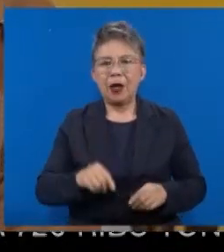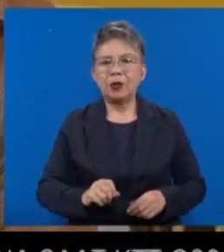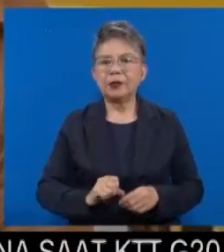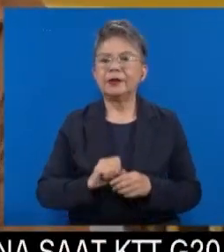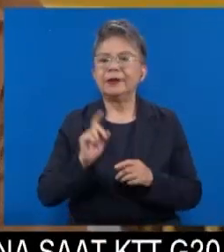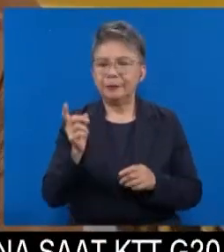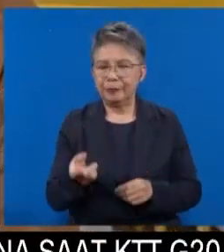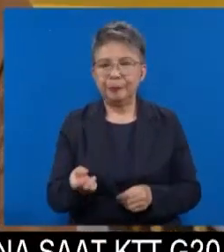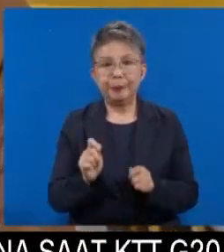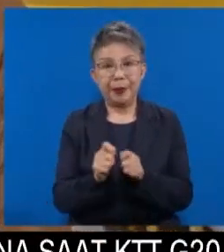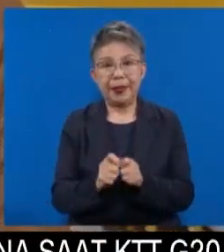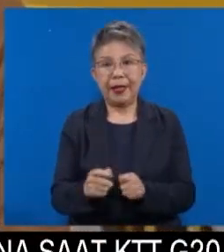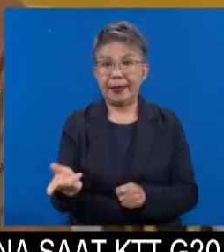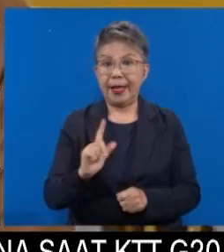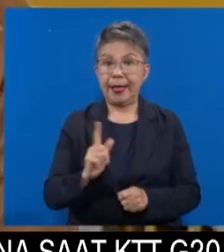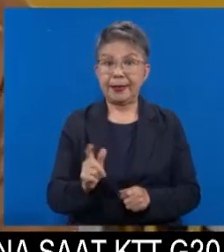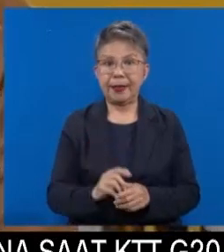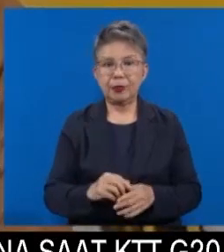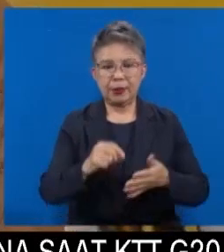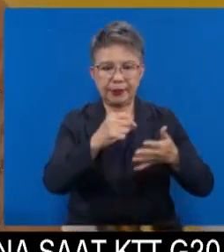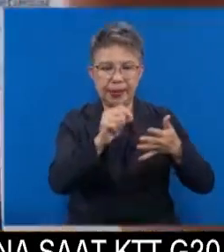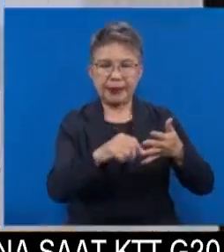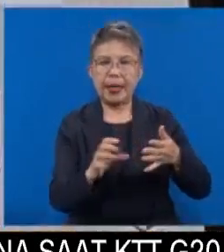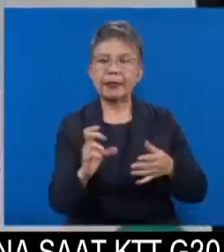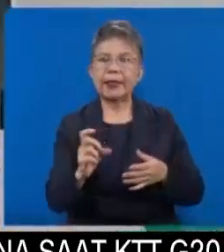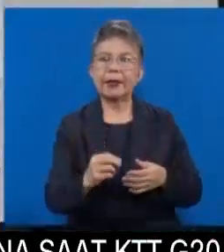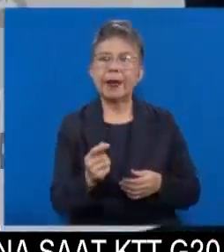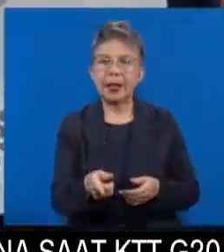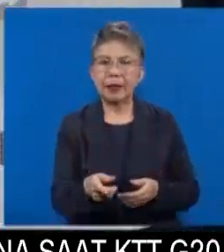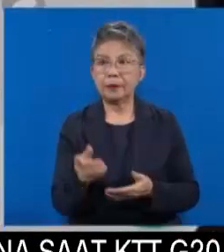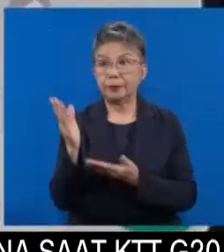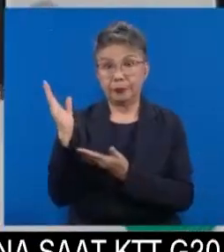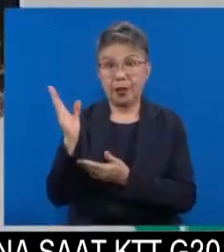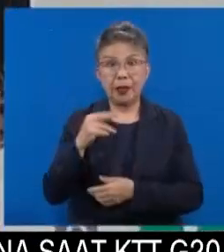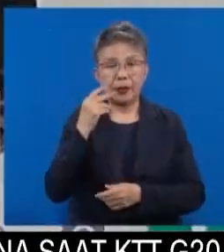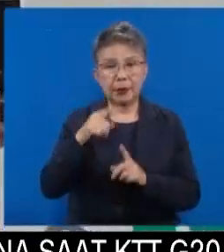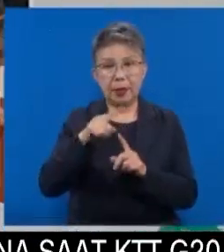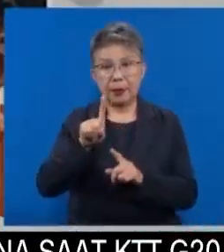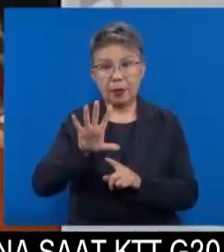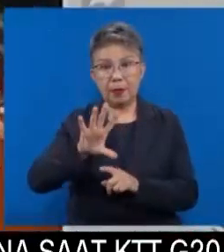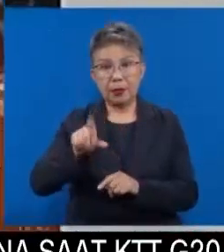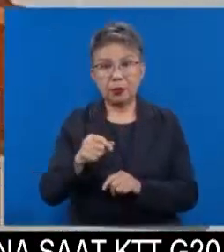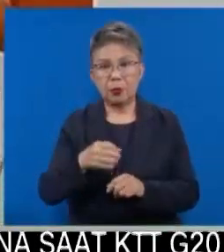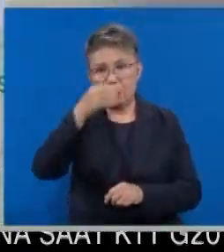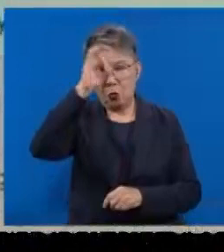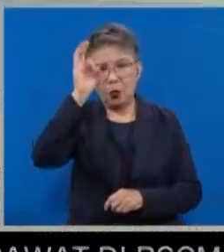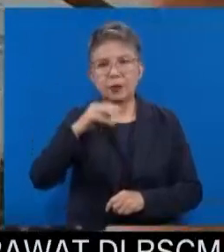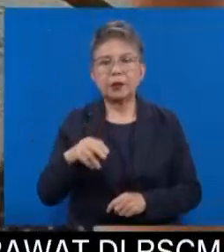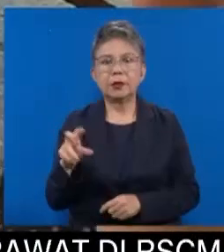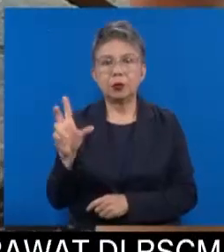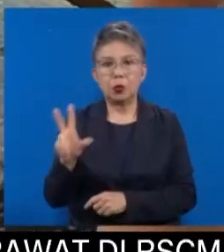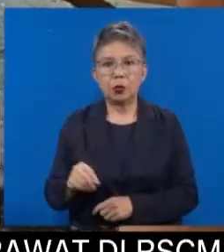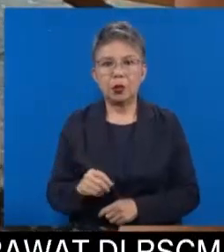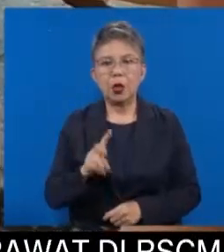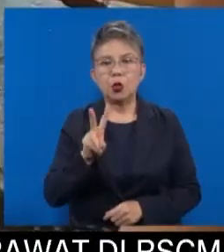Ikutin tata-tata caranya, pembayarannya gitu. Hingga Selasa 15 November, Polresta Bogor Kota telah menerima